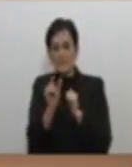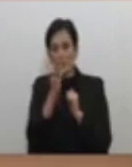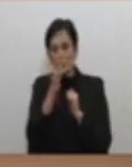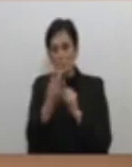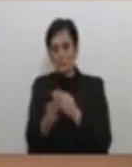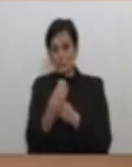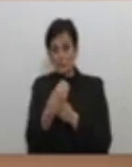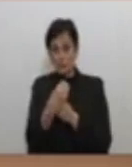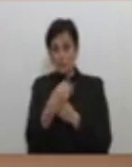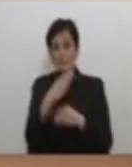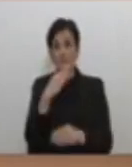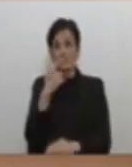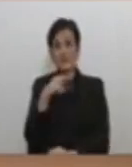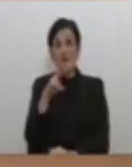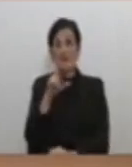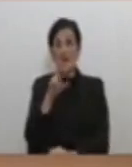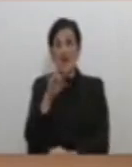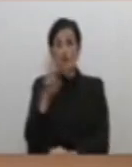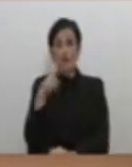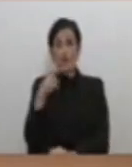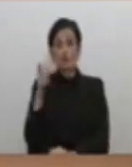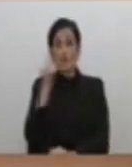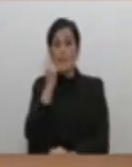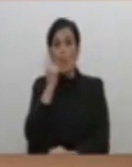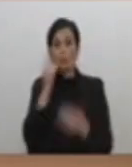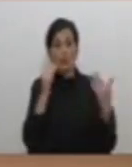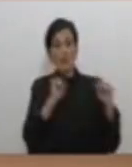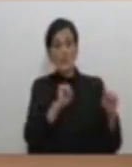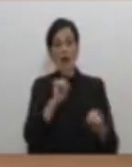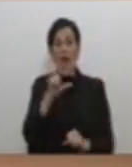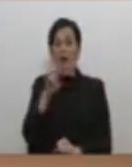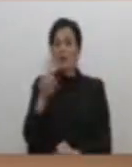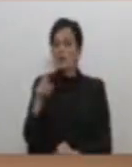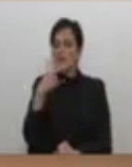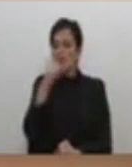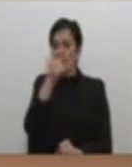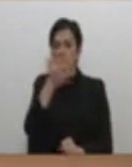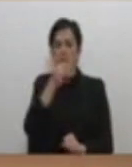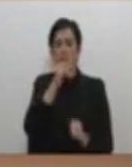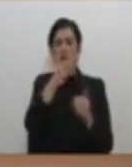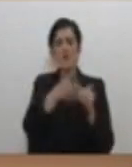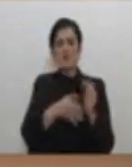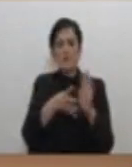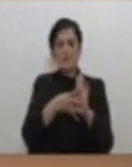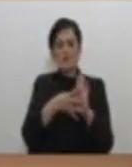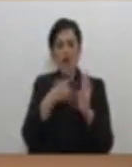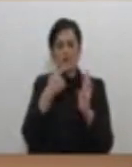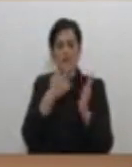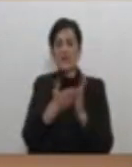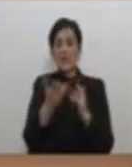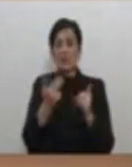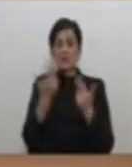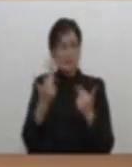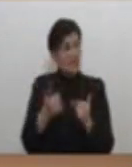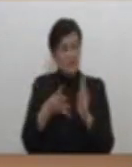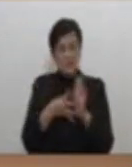დამიმატოთ. ქალბატონმა დეკანოიძემ თქვა მოსკოვის ხარეს გეხართო, ბატონ მელისაშვილმა რითვერ დაამთავრეთ ეს ცხრა წელიო. დიახ, ვერ დამთავრდა